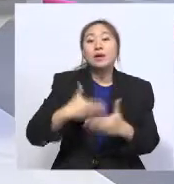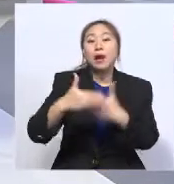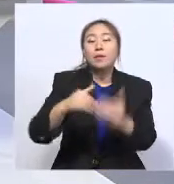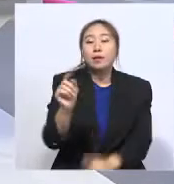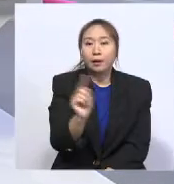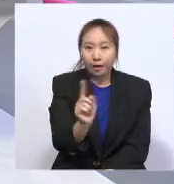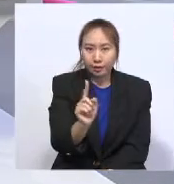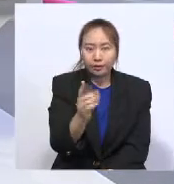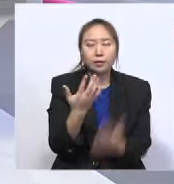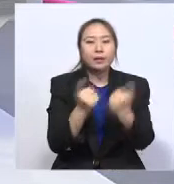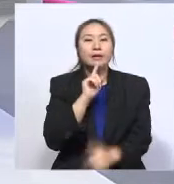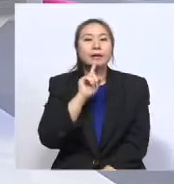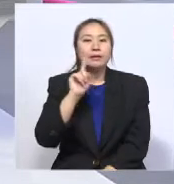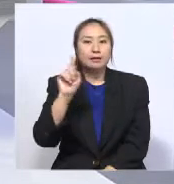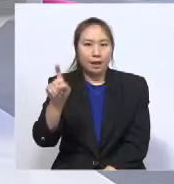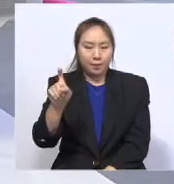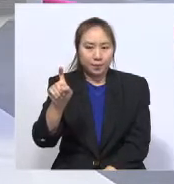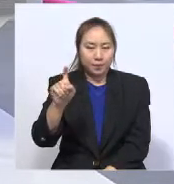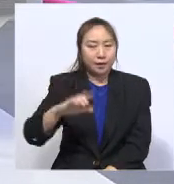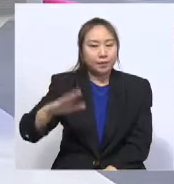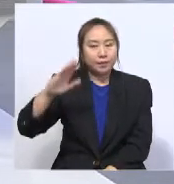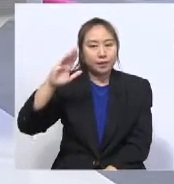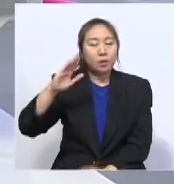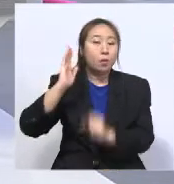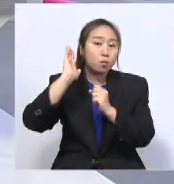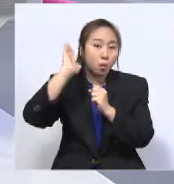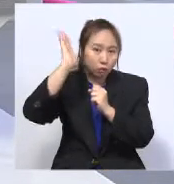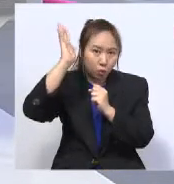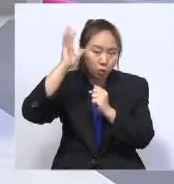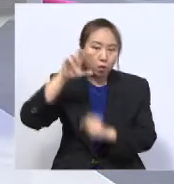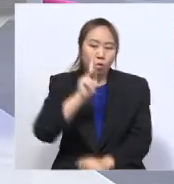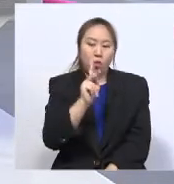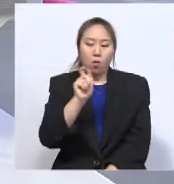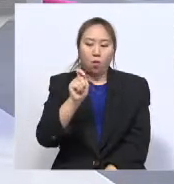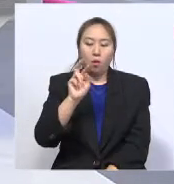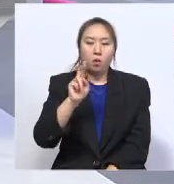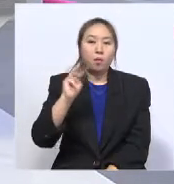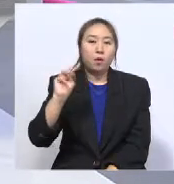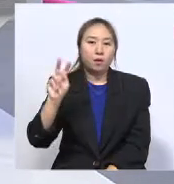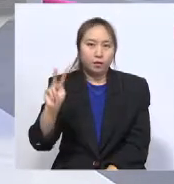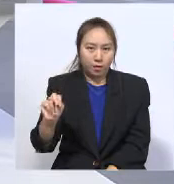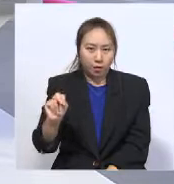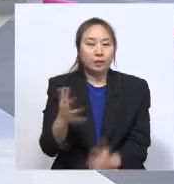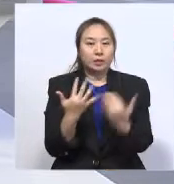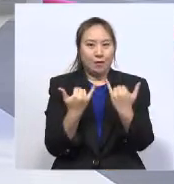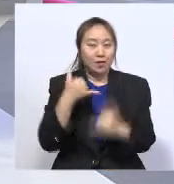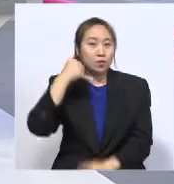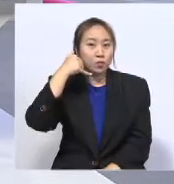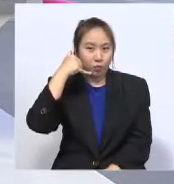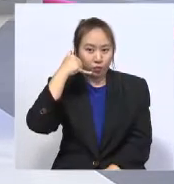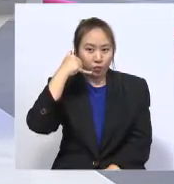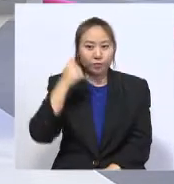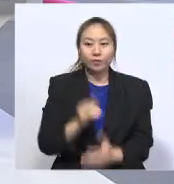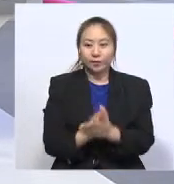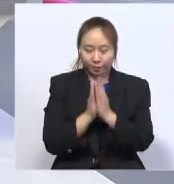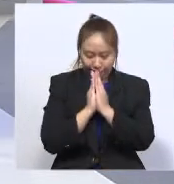เป็นอย่างไรเดี๋ยวเราไปสอบถามนะครับกับท่านพันเอกปราโมทพรหมอินทร์โฆษกกองอำนวยการรักษาความมั่นคงภายในภาค4ส่วนหน้าตอนนี้ท่านอยู่ในสายแล้วนะ